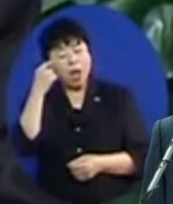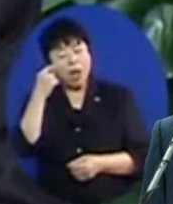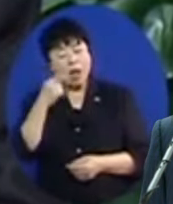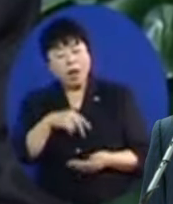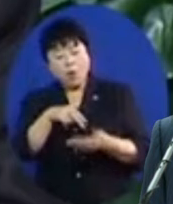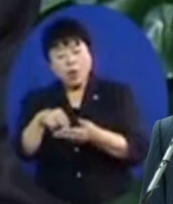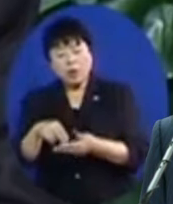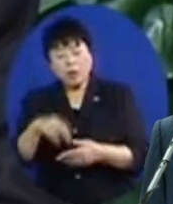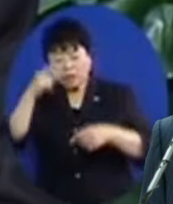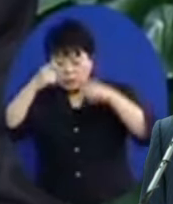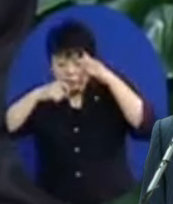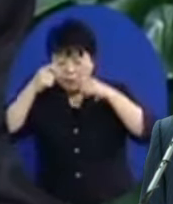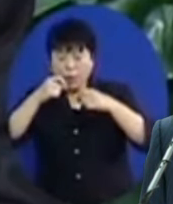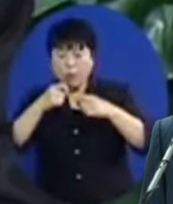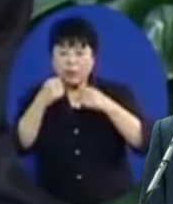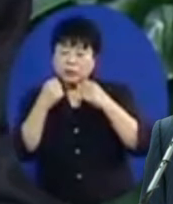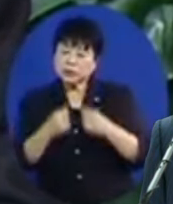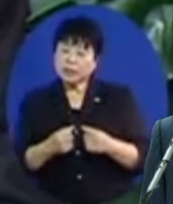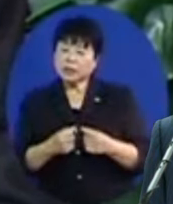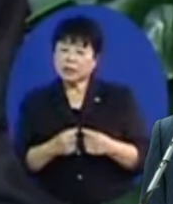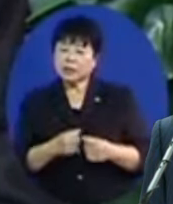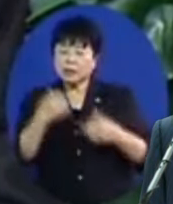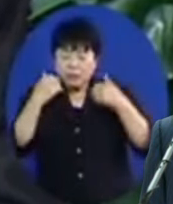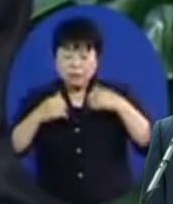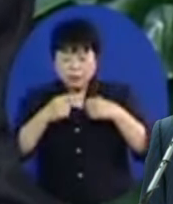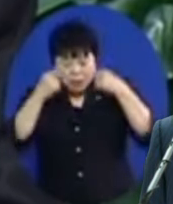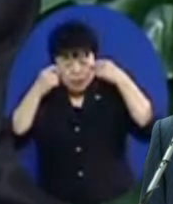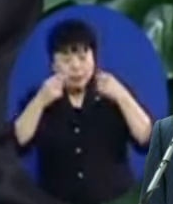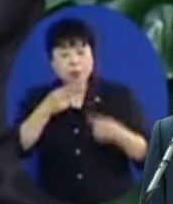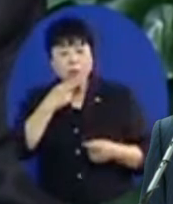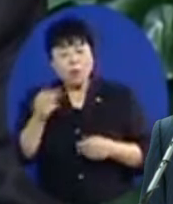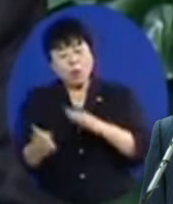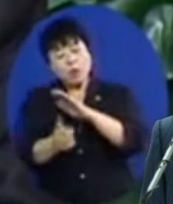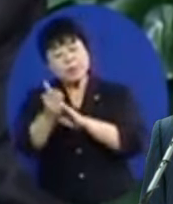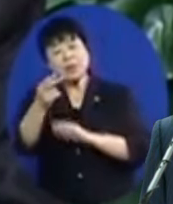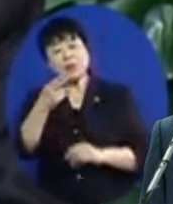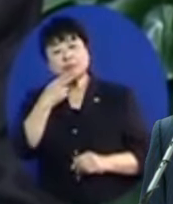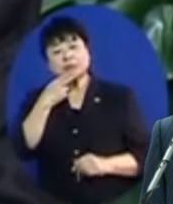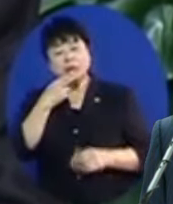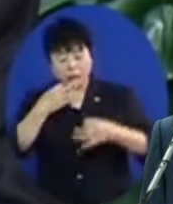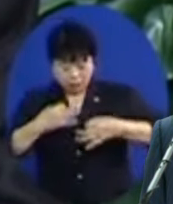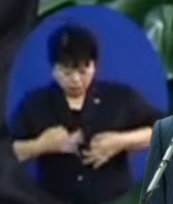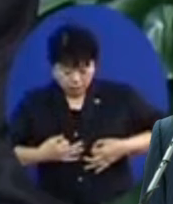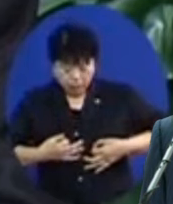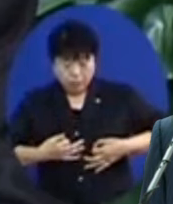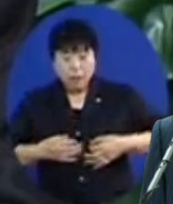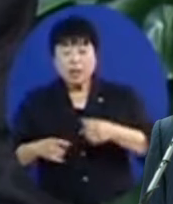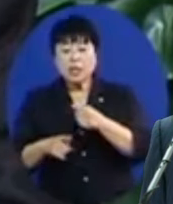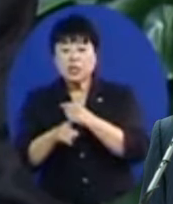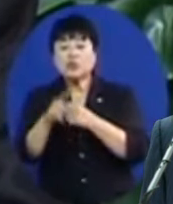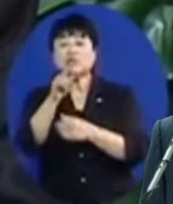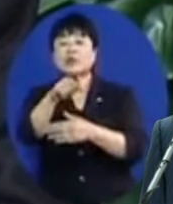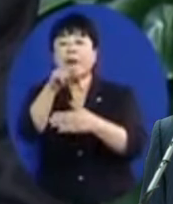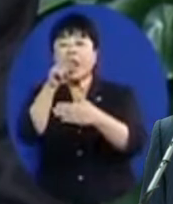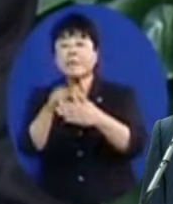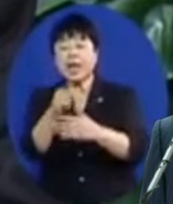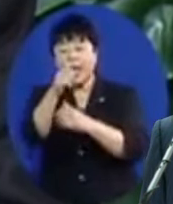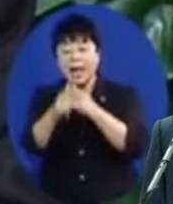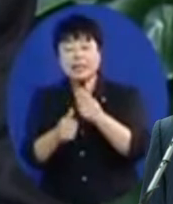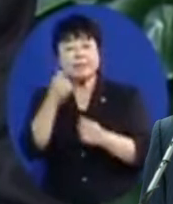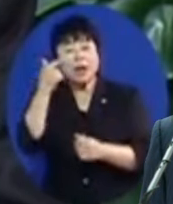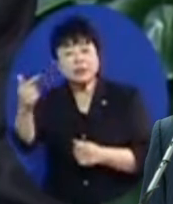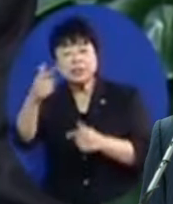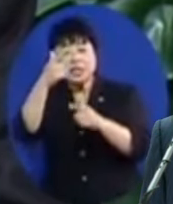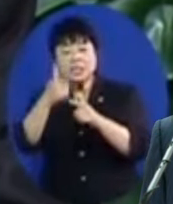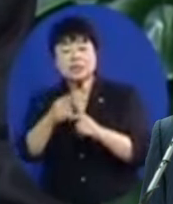외롭고 쓸쓸하고 사는 것이 즐겁지 않고 희망이 없는가? 그것은 우리의 마음속에 하나님